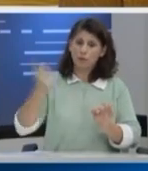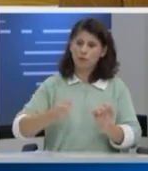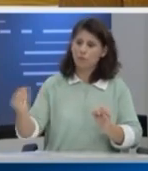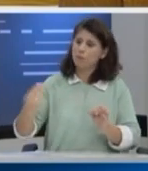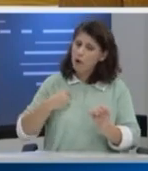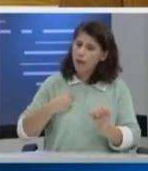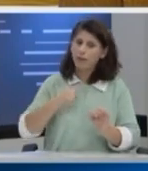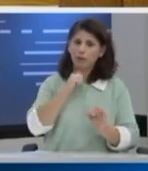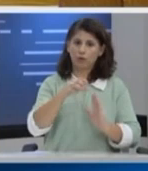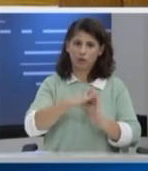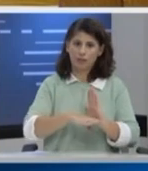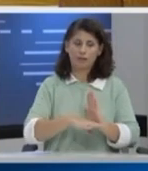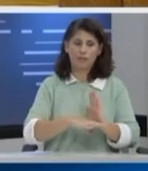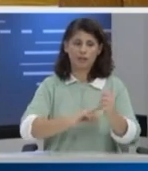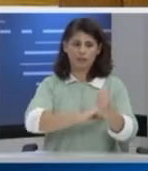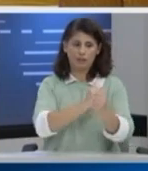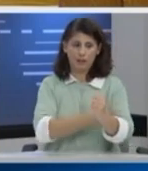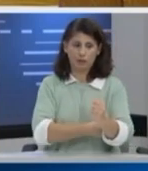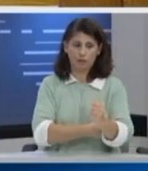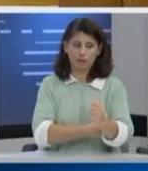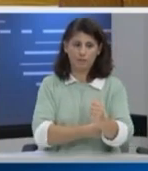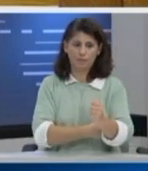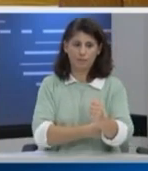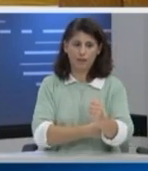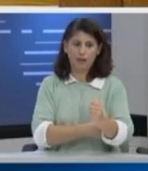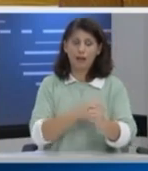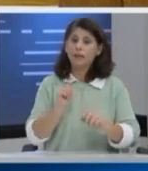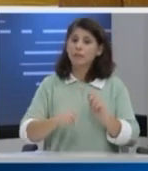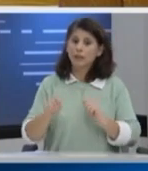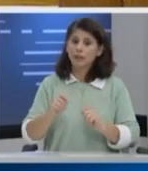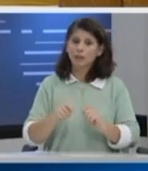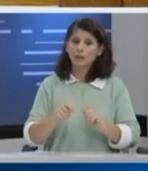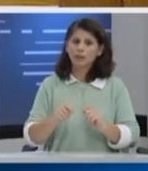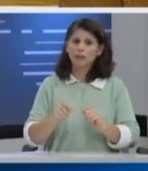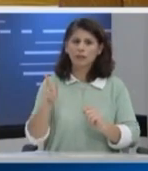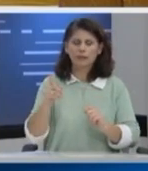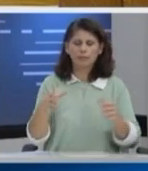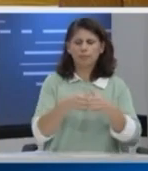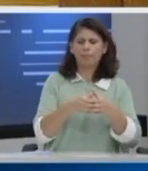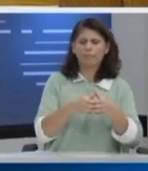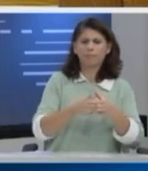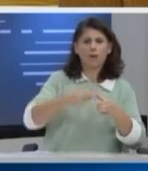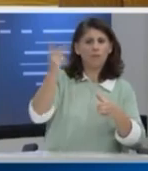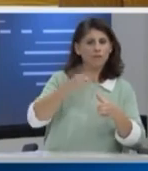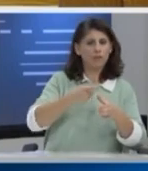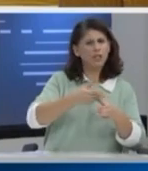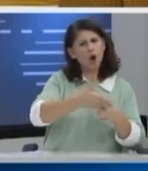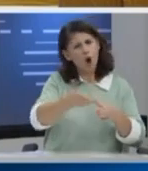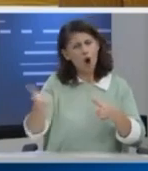τη δυνατότητα το Σύνταγμα, μου τη δίνει τη δυνατότητα αυτή, δημιουργώντας ad hoc πλειοψηφίες σε όλα αυτά τα